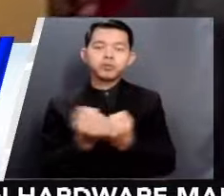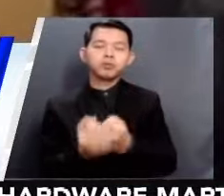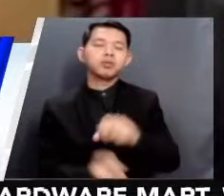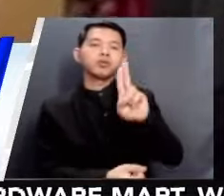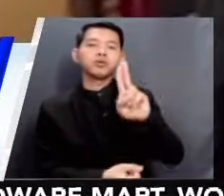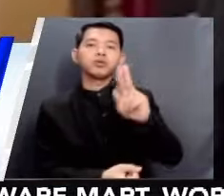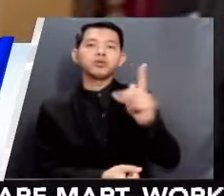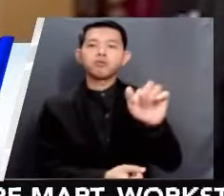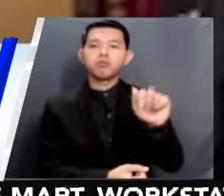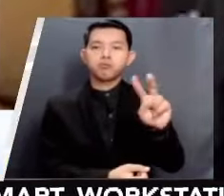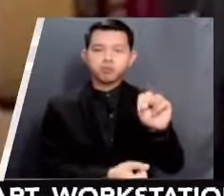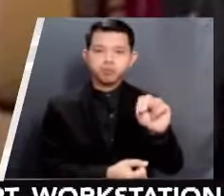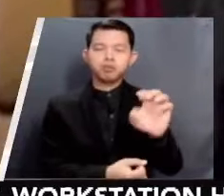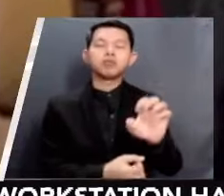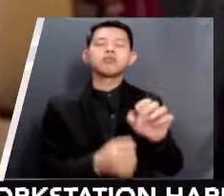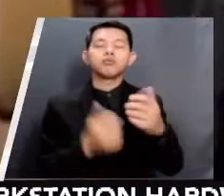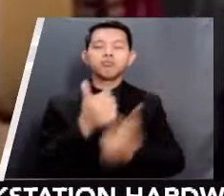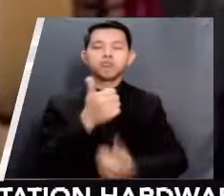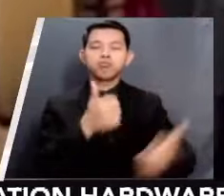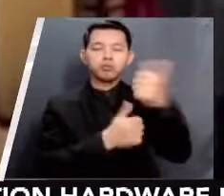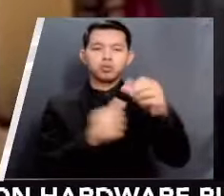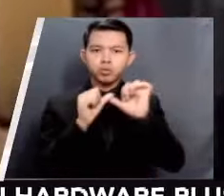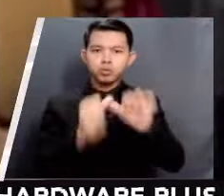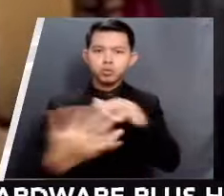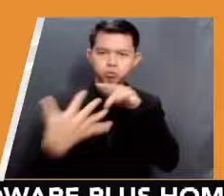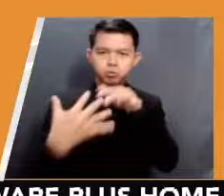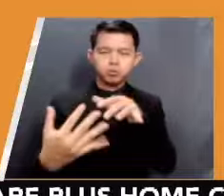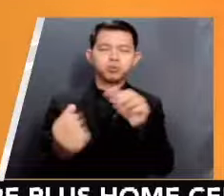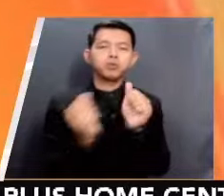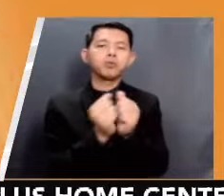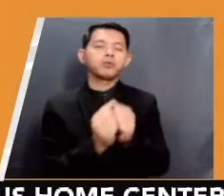pa rin nakikipagdigmaan sa Russia.